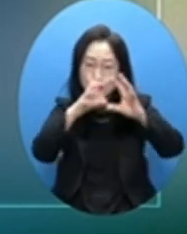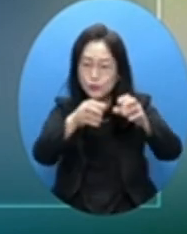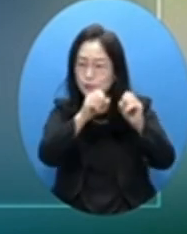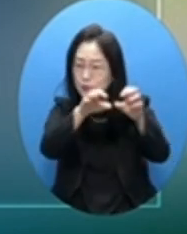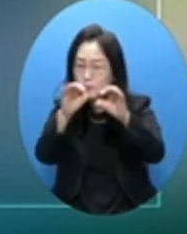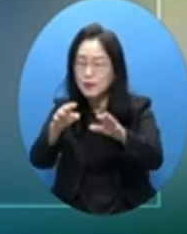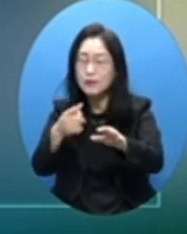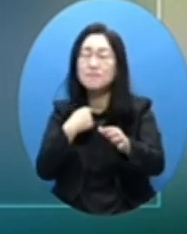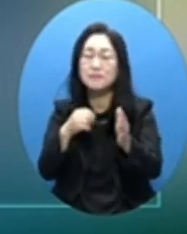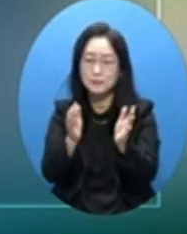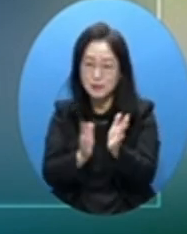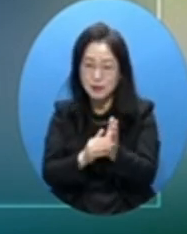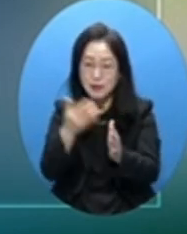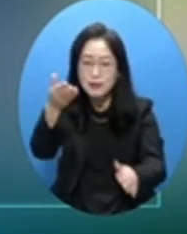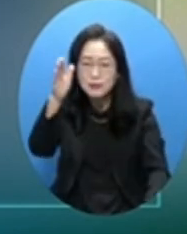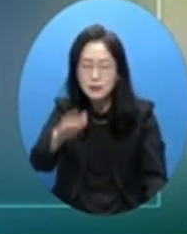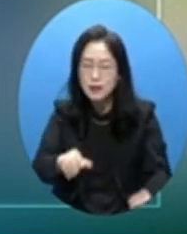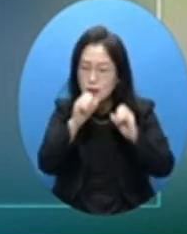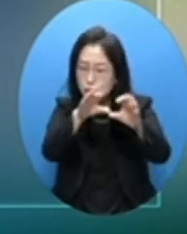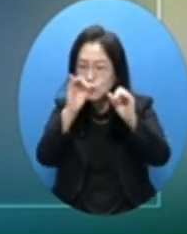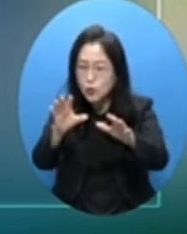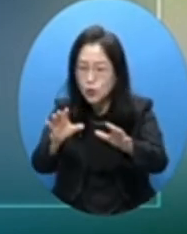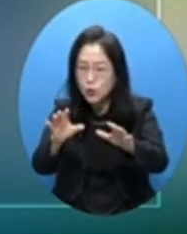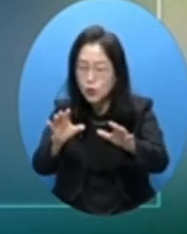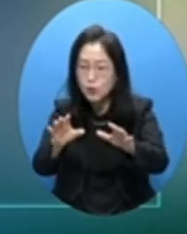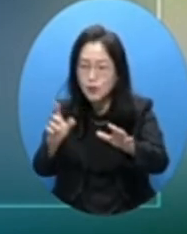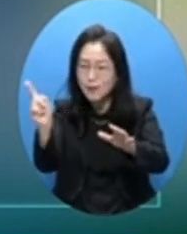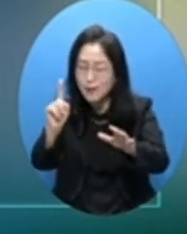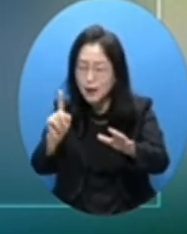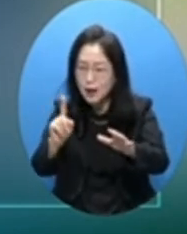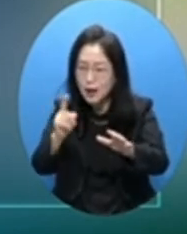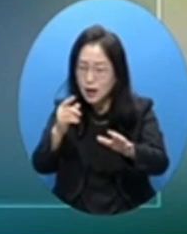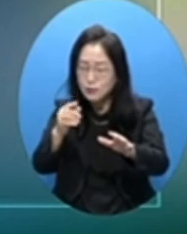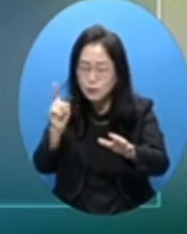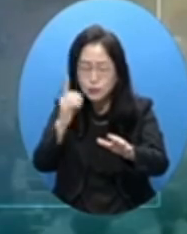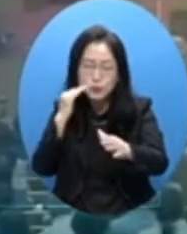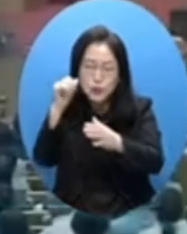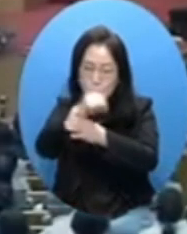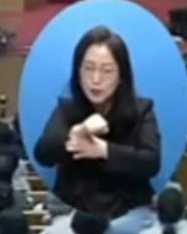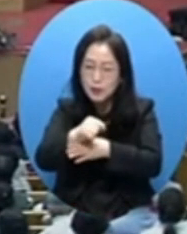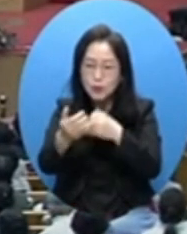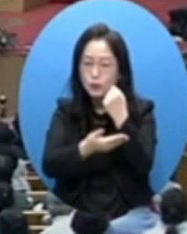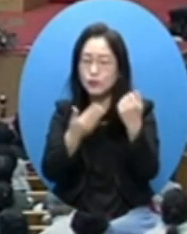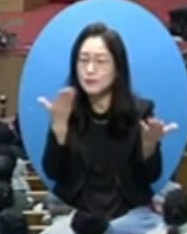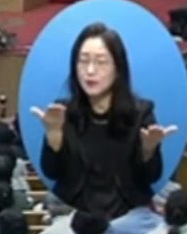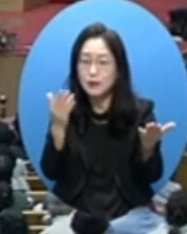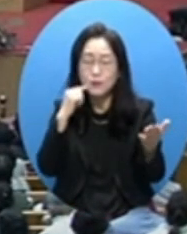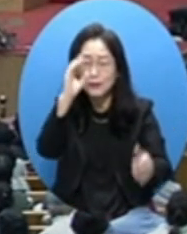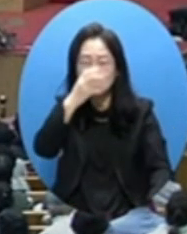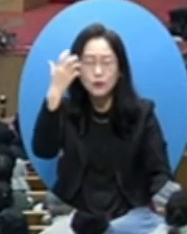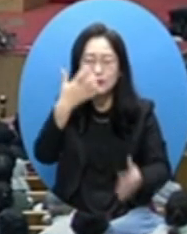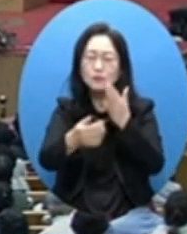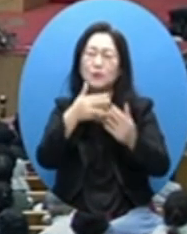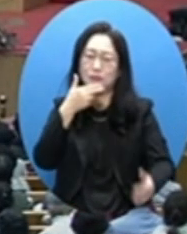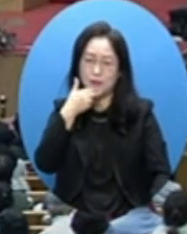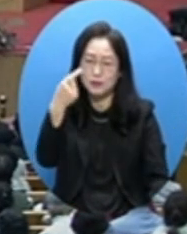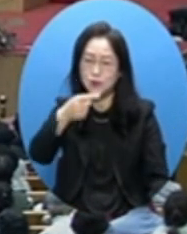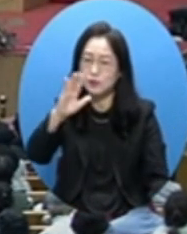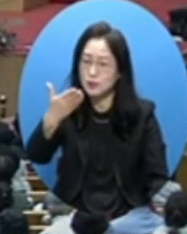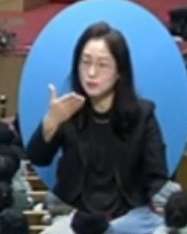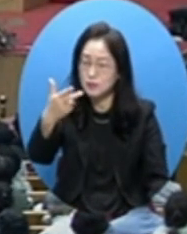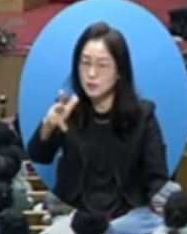분입니다 그런데 선교 열매가 없었습니다 왜냐하면 성령체발하지 못했기 때문에 그렇습니다 1738년 5월